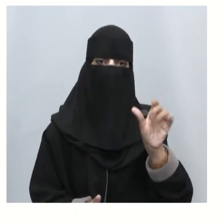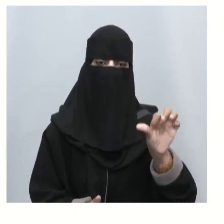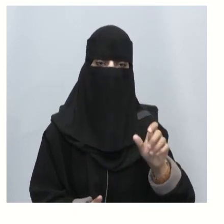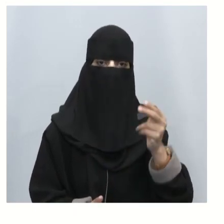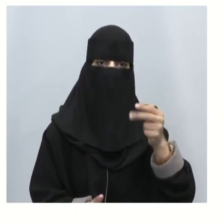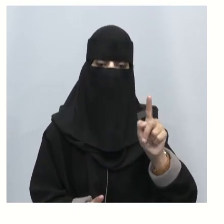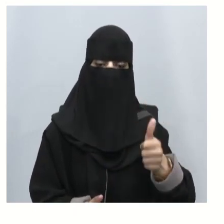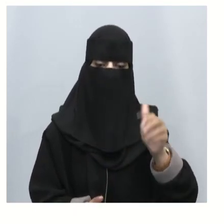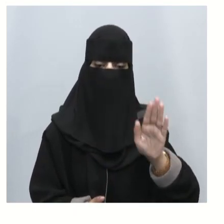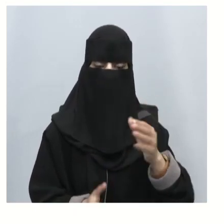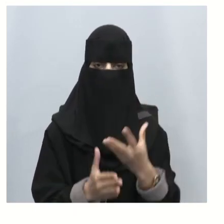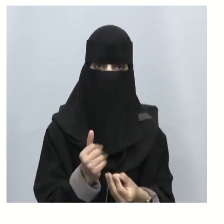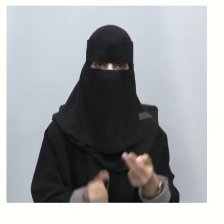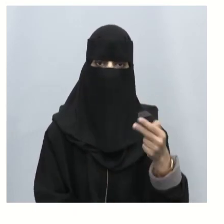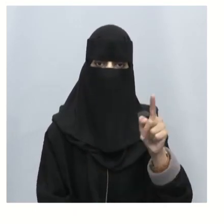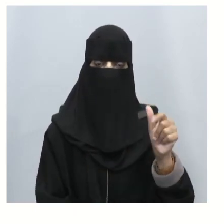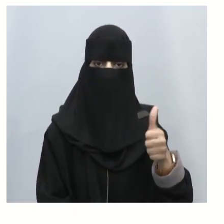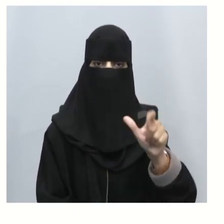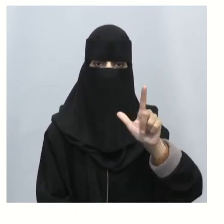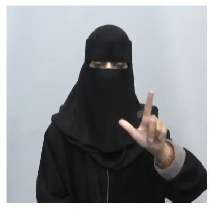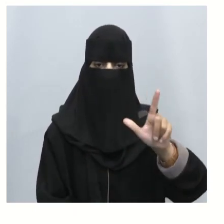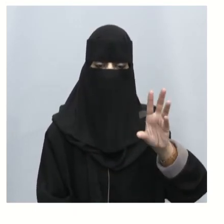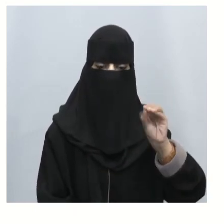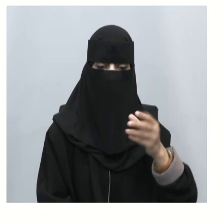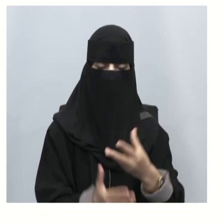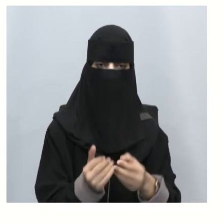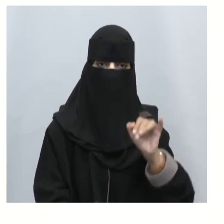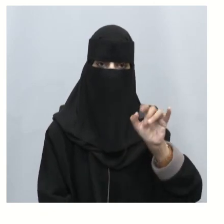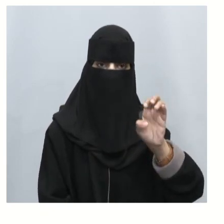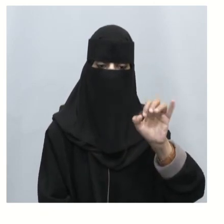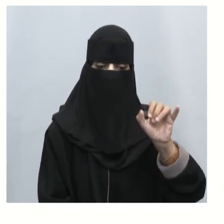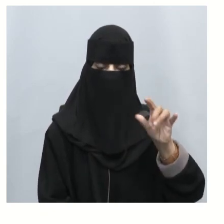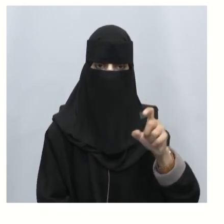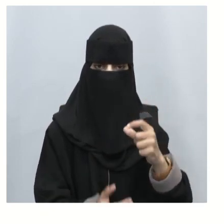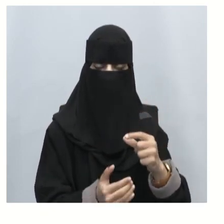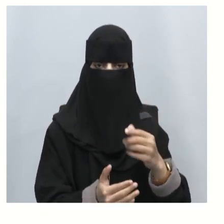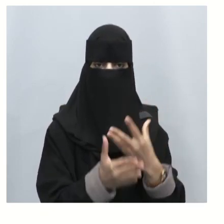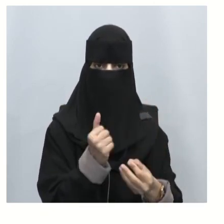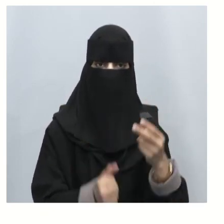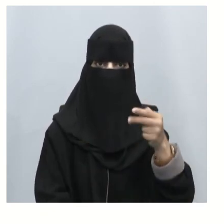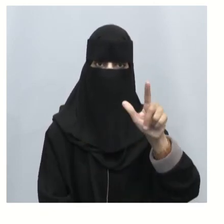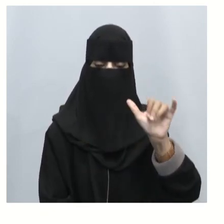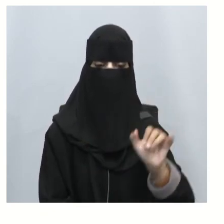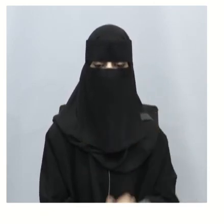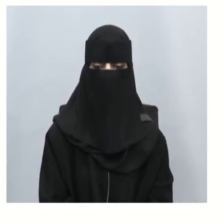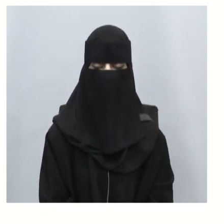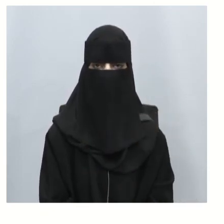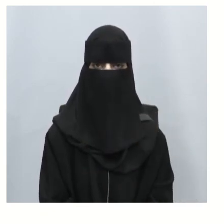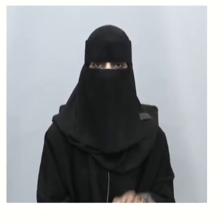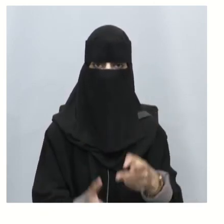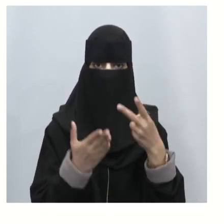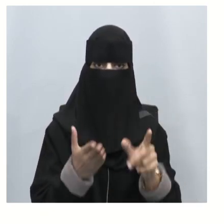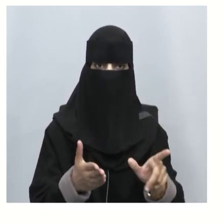عبد الله بن محمد بن علي هو اول الشخصيات التي توليت الخلافه في الدوله